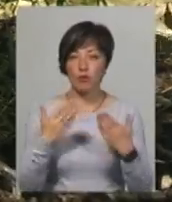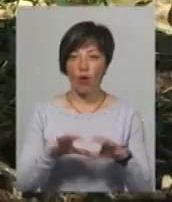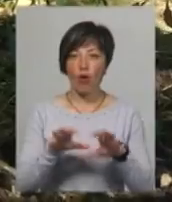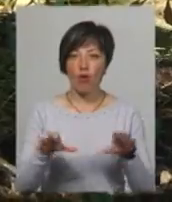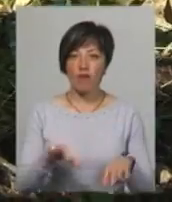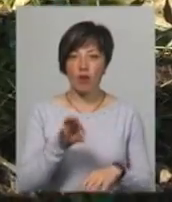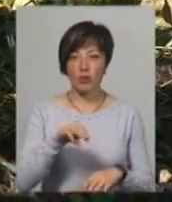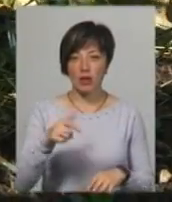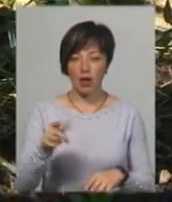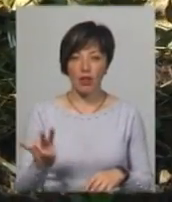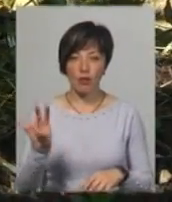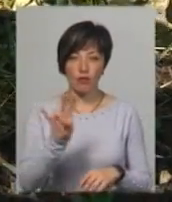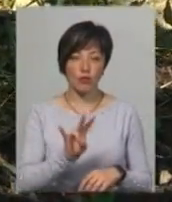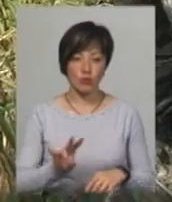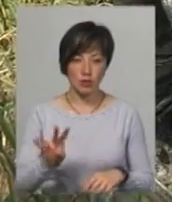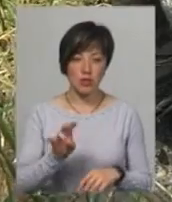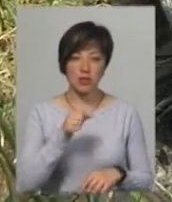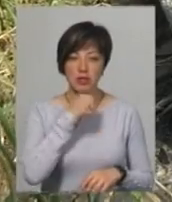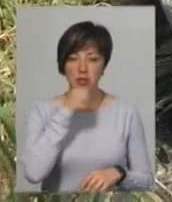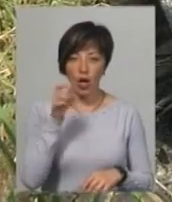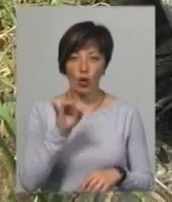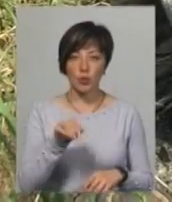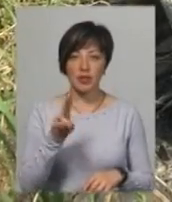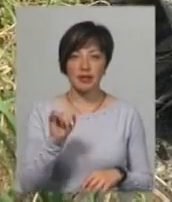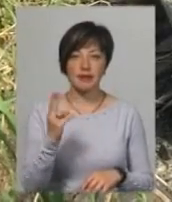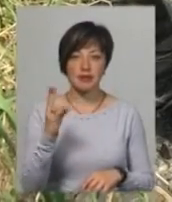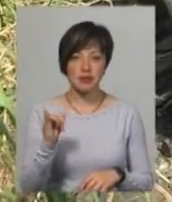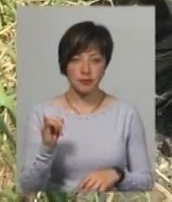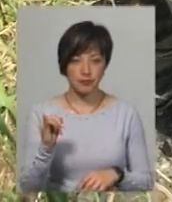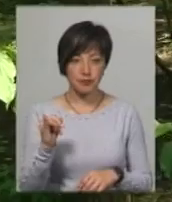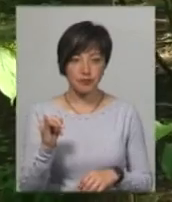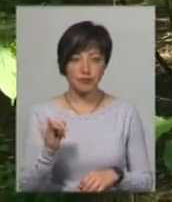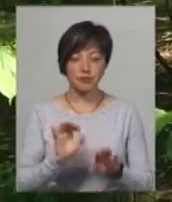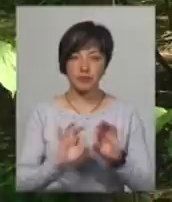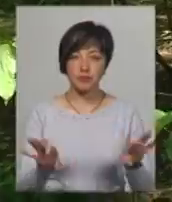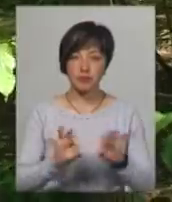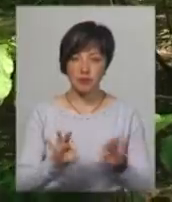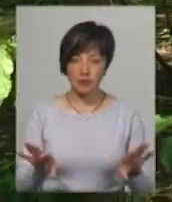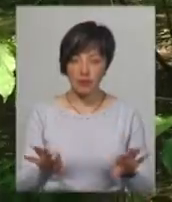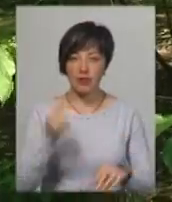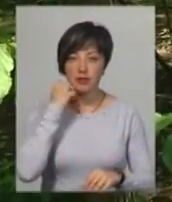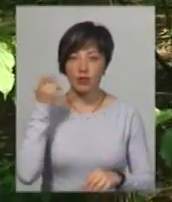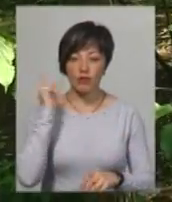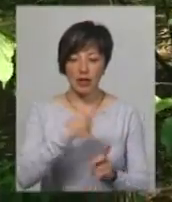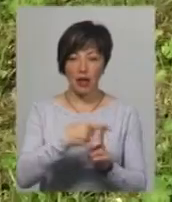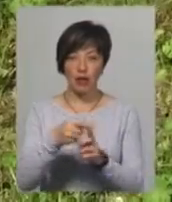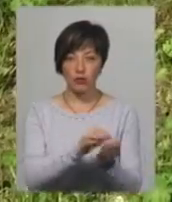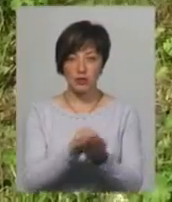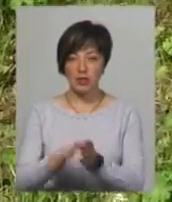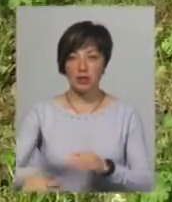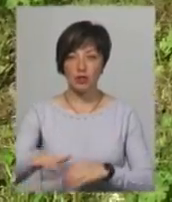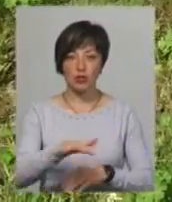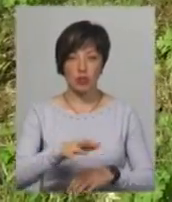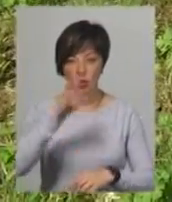об'єднаної тергромади Олег Московчук та староста Рудковецького старостинського округу Галина Поляруш пояснили, старовинне кладовище знаходиться на